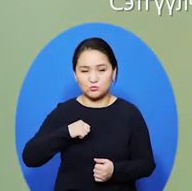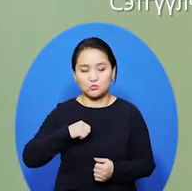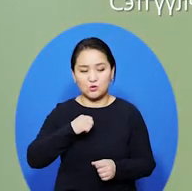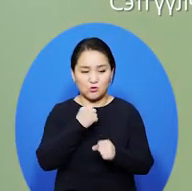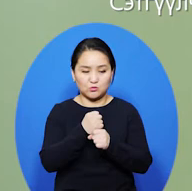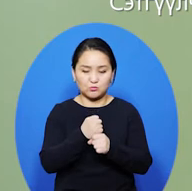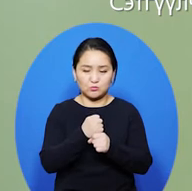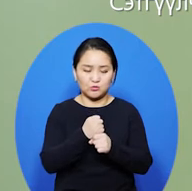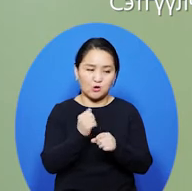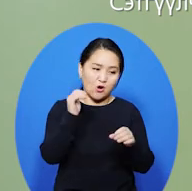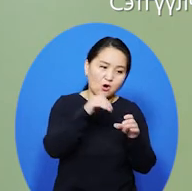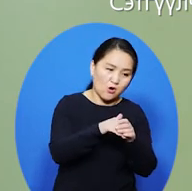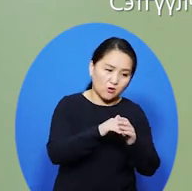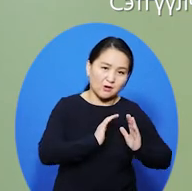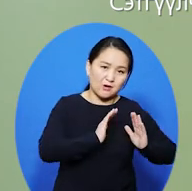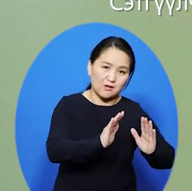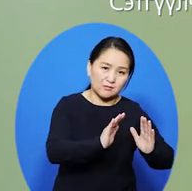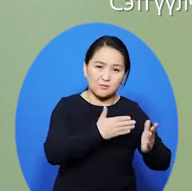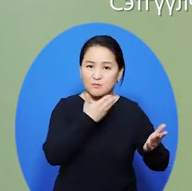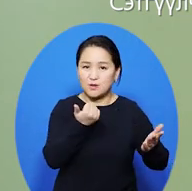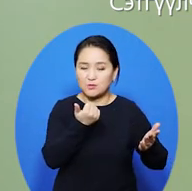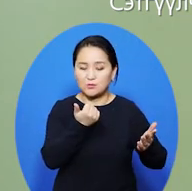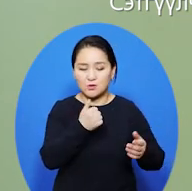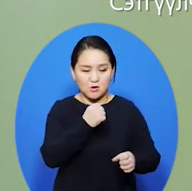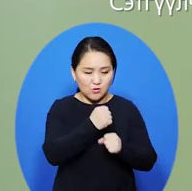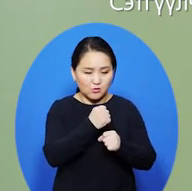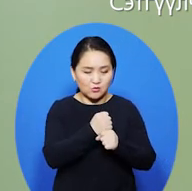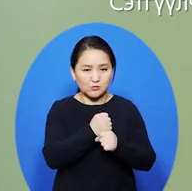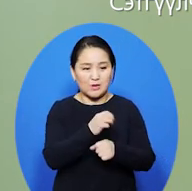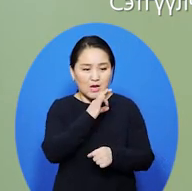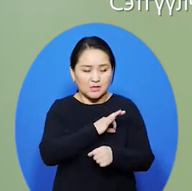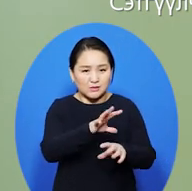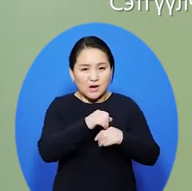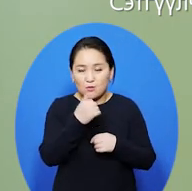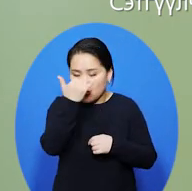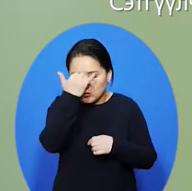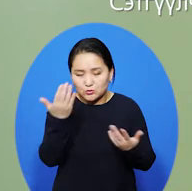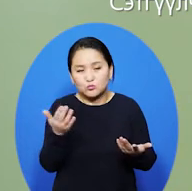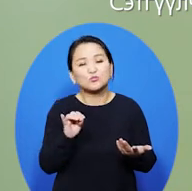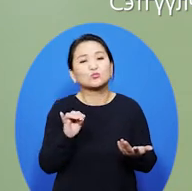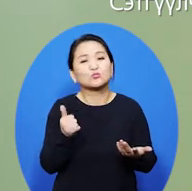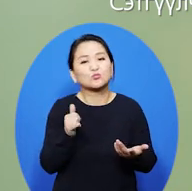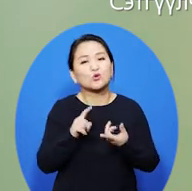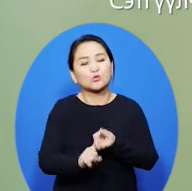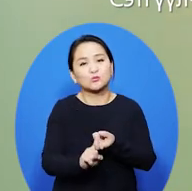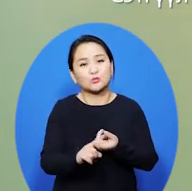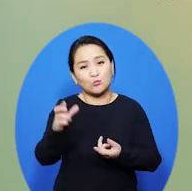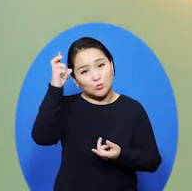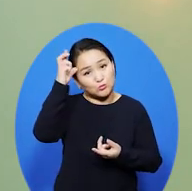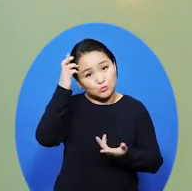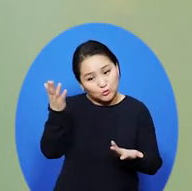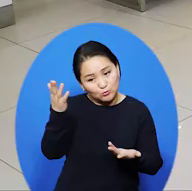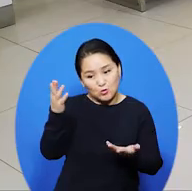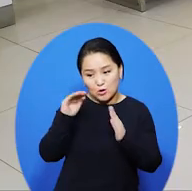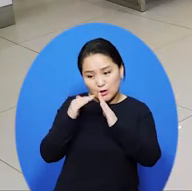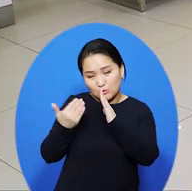одоо хөдөлмөрт хандахгүй байгаа нь, чиглэхгүй байгаа нь, хөдөлмөрийн үр шимийг ухамсарлахгүй байгаа байдал нь ер нь юутай холбоотой? Ар гэр юм уу, боловсролын систем